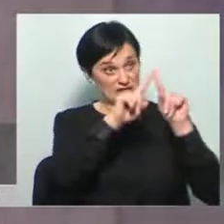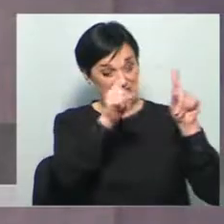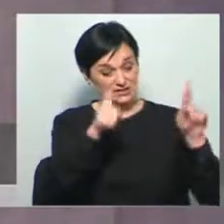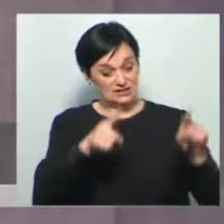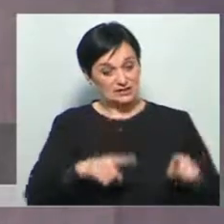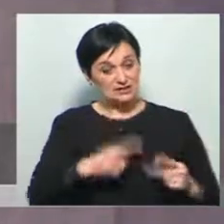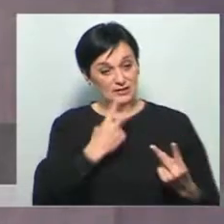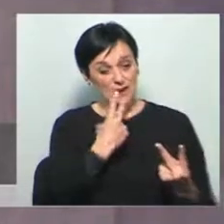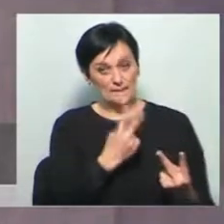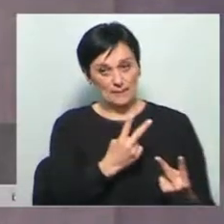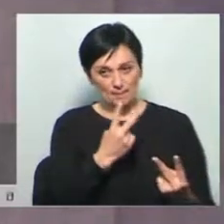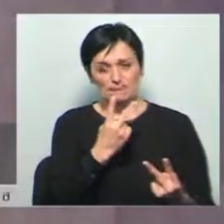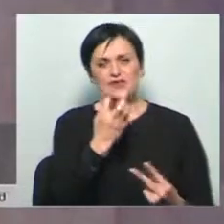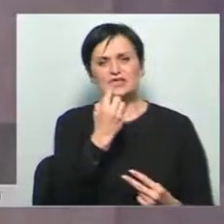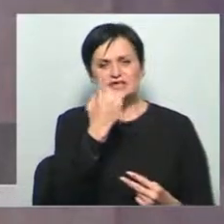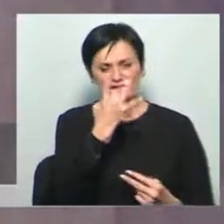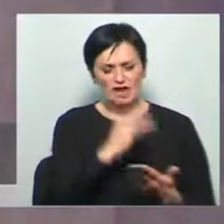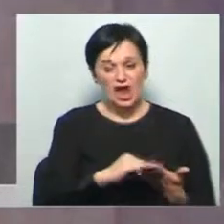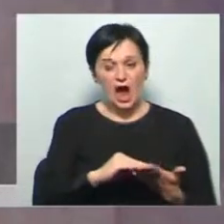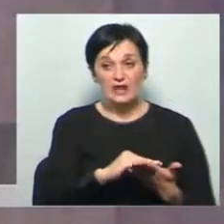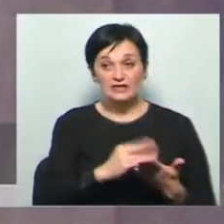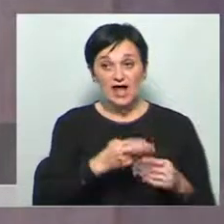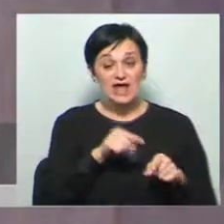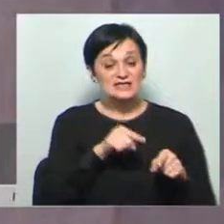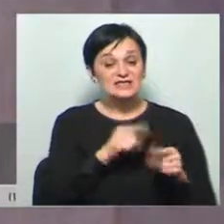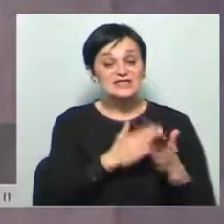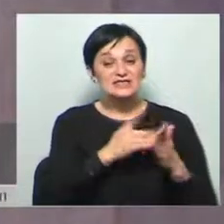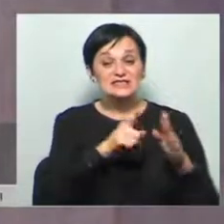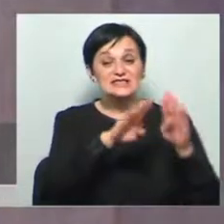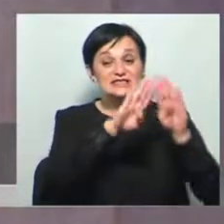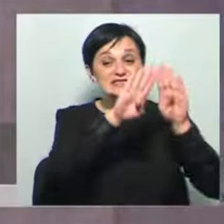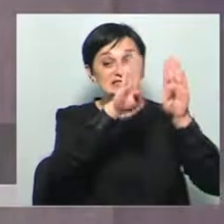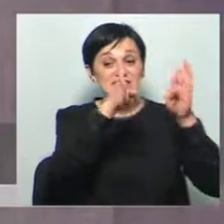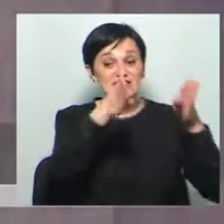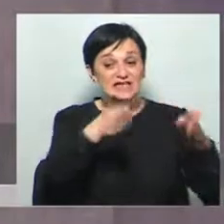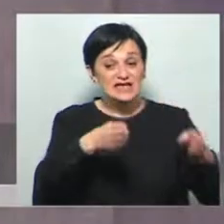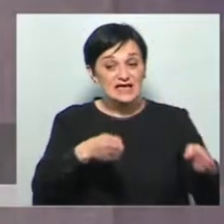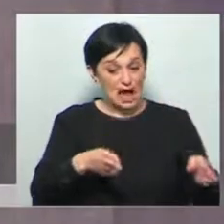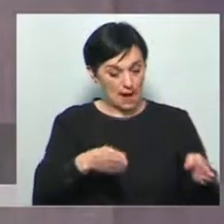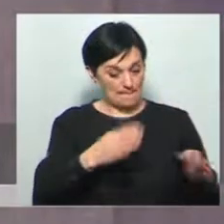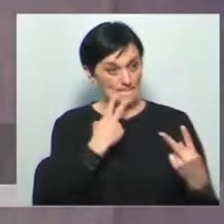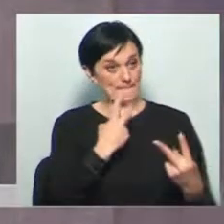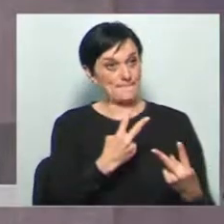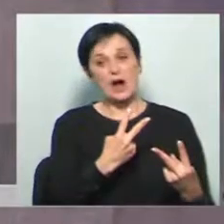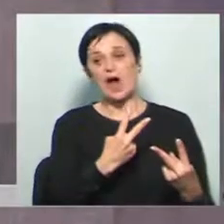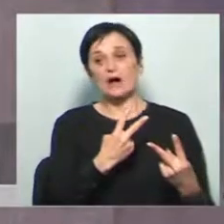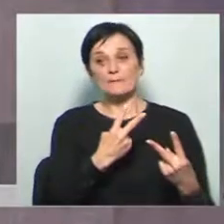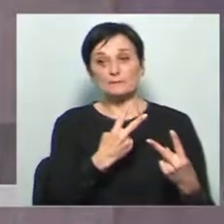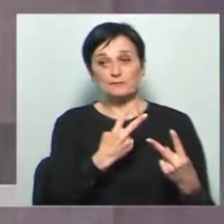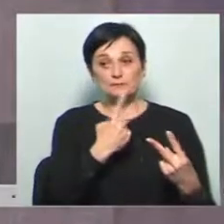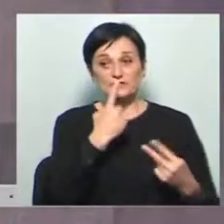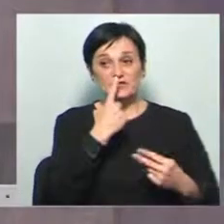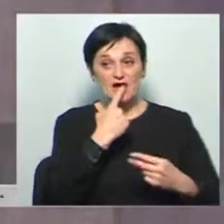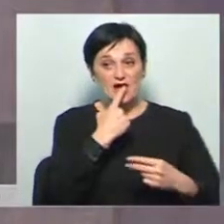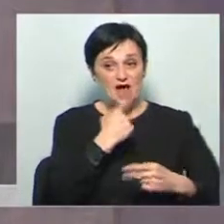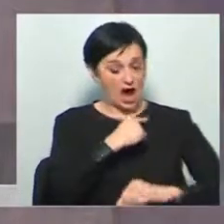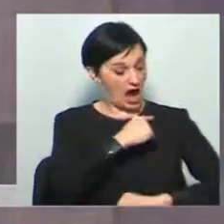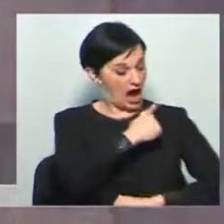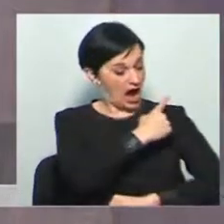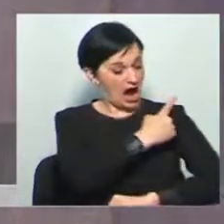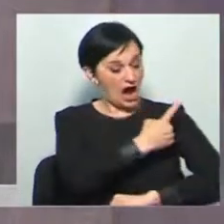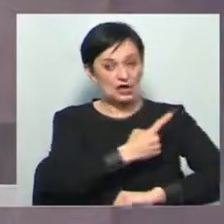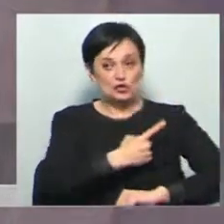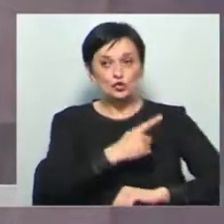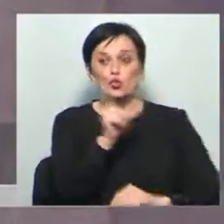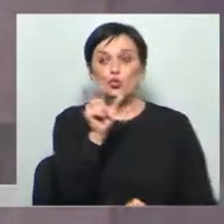ცხადია, კიდევ ერთხელ გავიმეორებ, ეს არის სქემა. სქემატურად არის გამოსახული სწორედ არტერიები წითლად